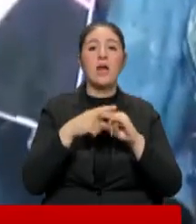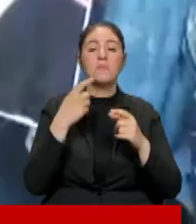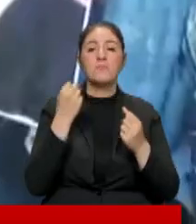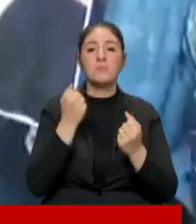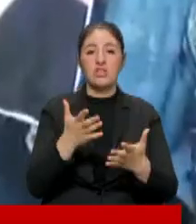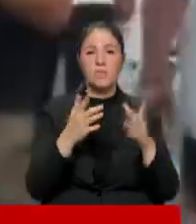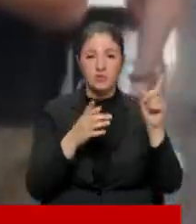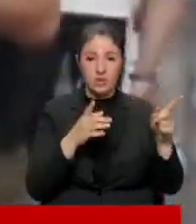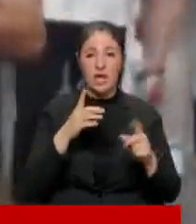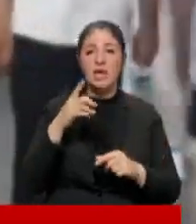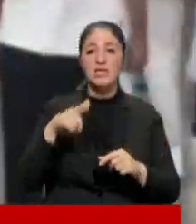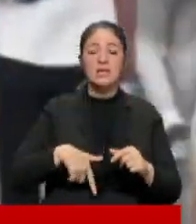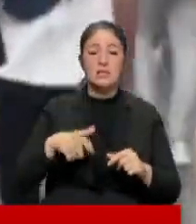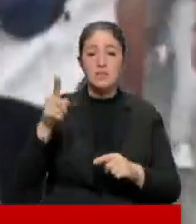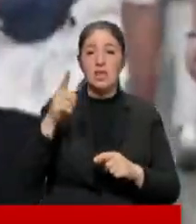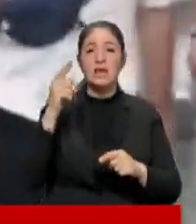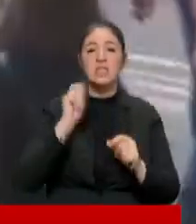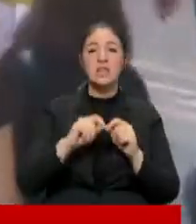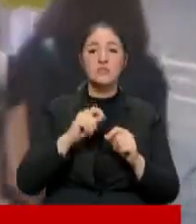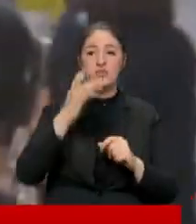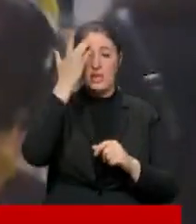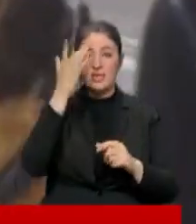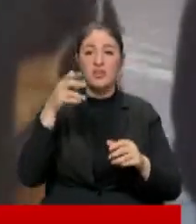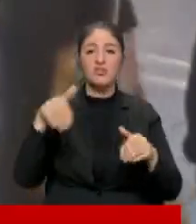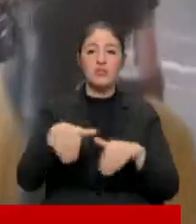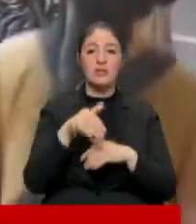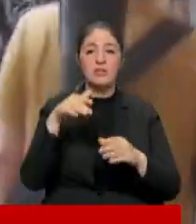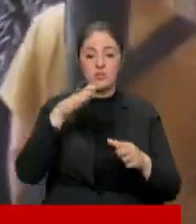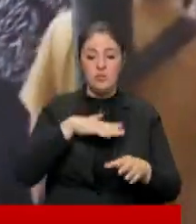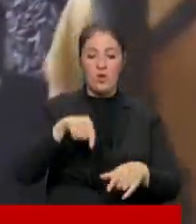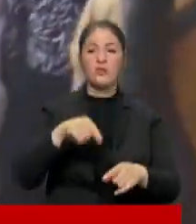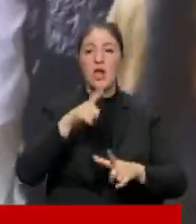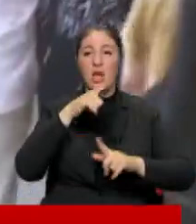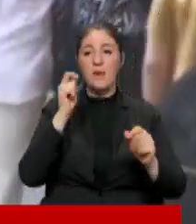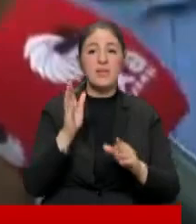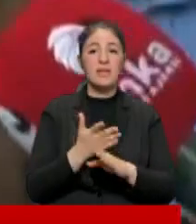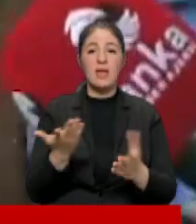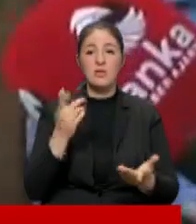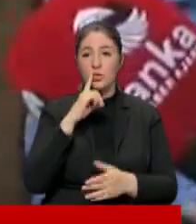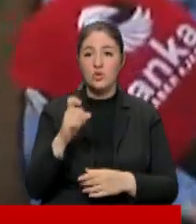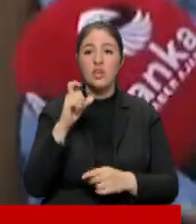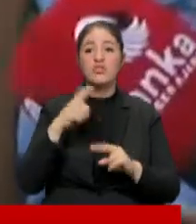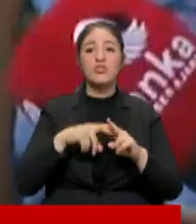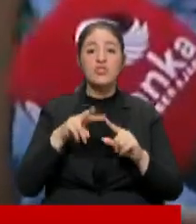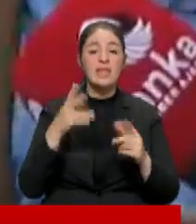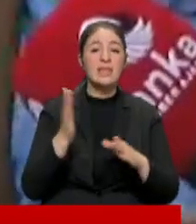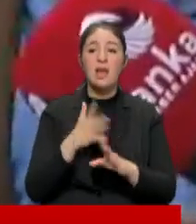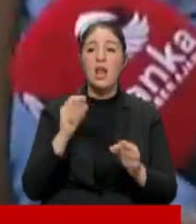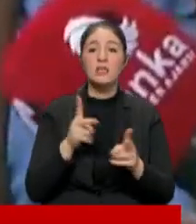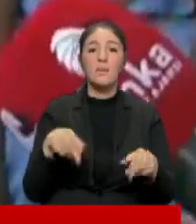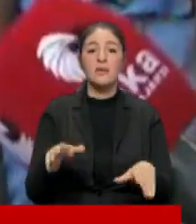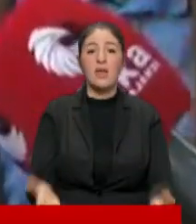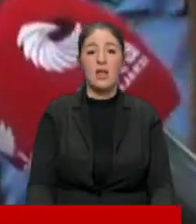önünde, İzmir'de Kıbrıs Şehitleri Caddesi'nde ses yükseltti Türkiye İşçi Partisi. Neden diye sordular. Can Atalay neden hala serbest